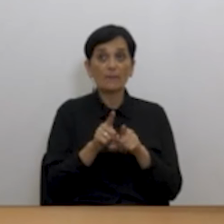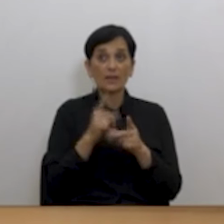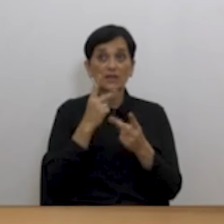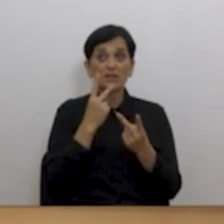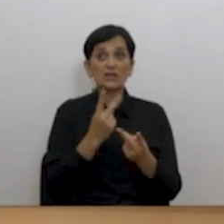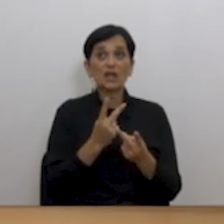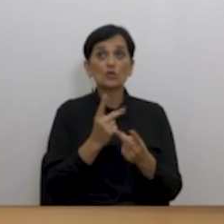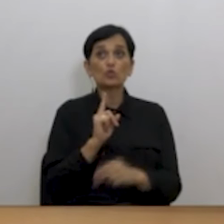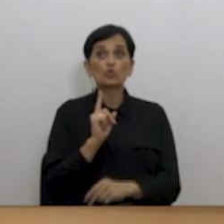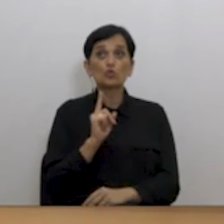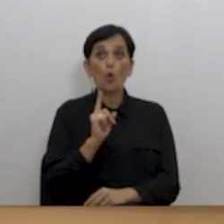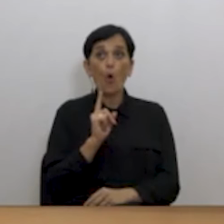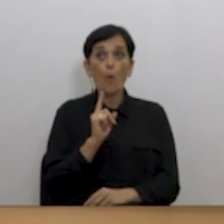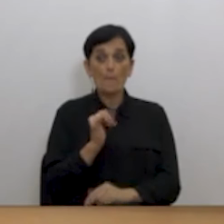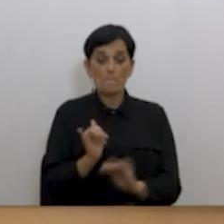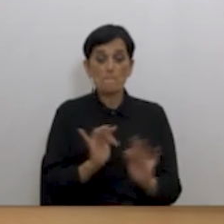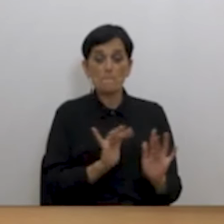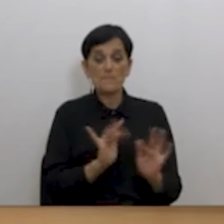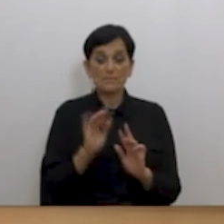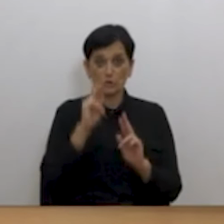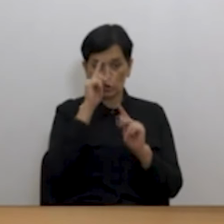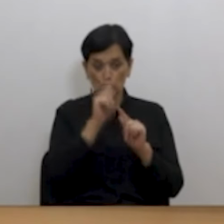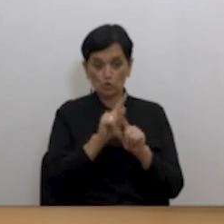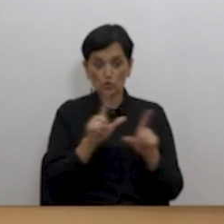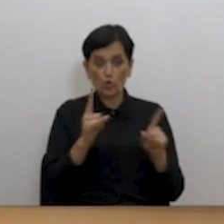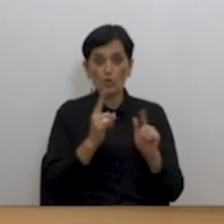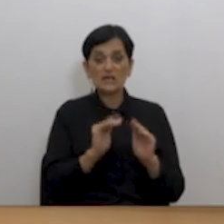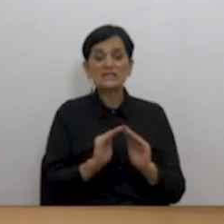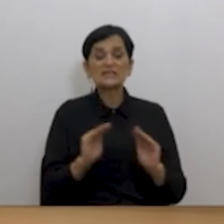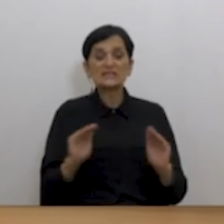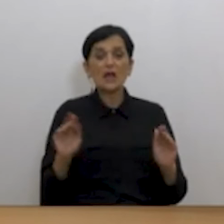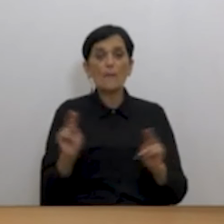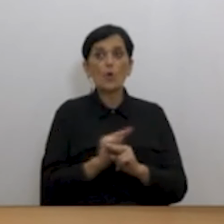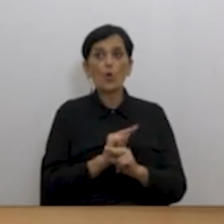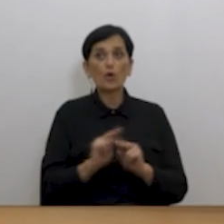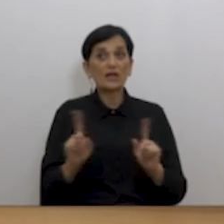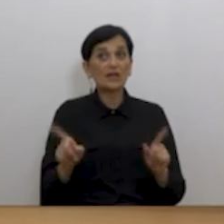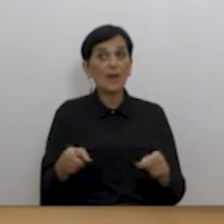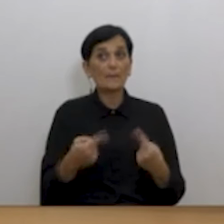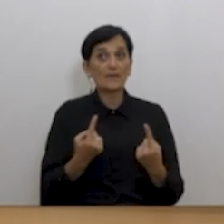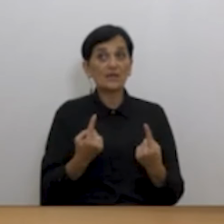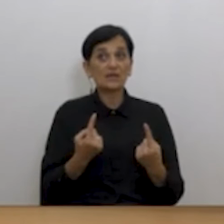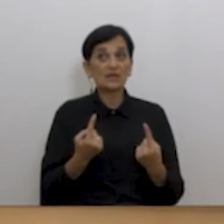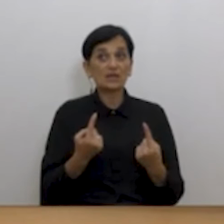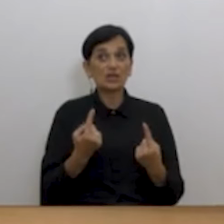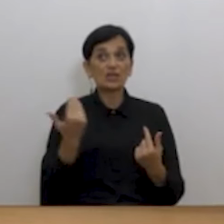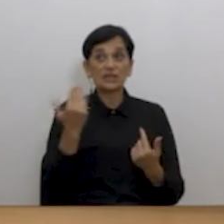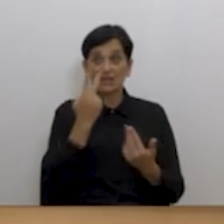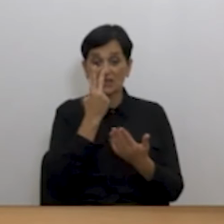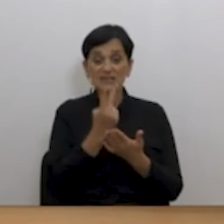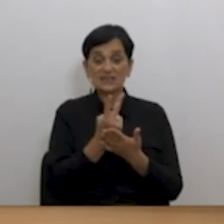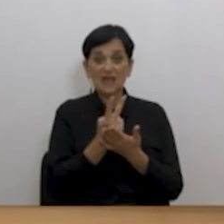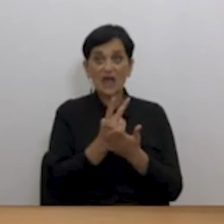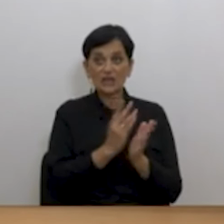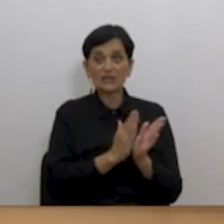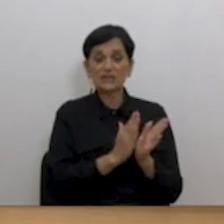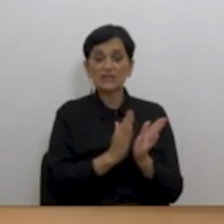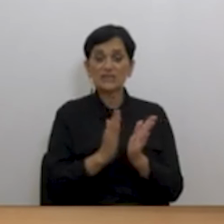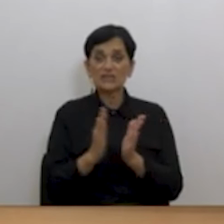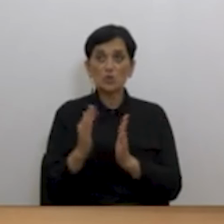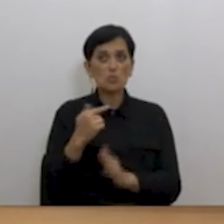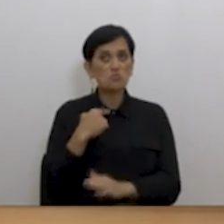დაინახავდით იმას, რომ მიმდინარეობს სკოლების და საბავშვო ბაღების რეაბილიტაცია. ანუ დაინახავდით დინამიკას. მე